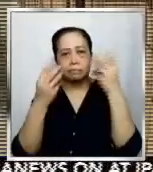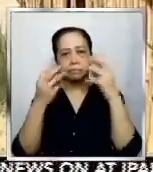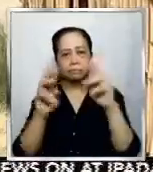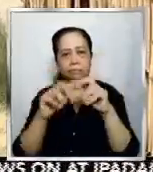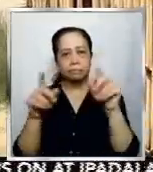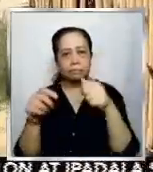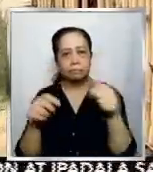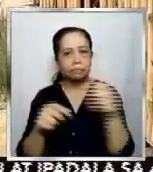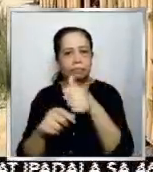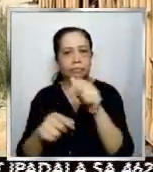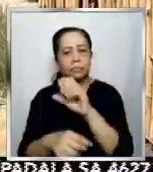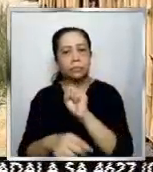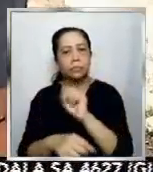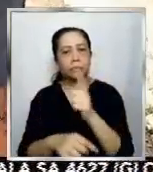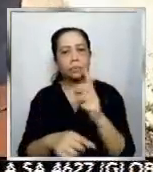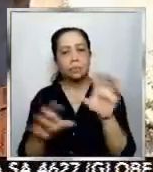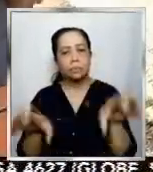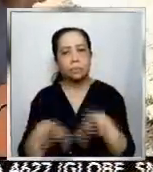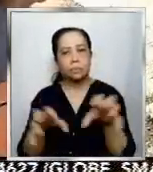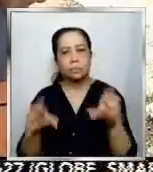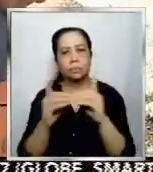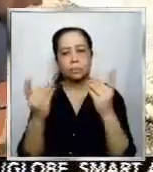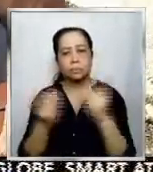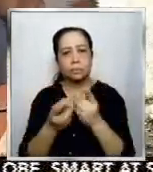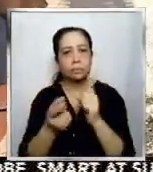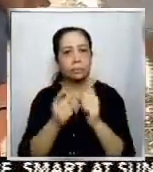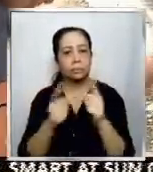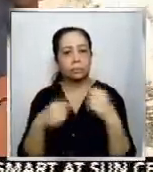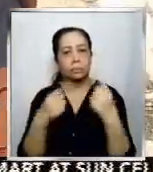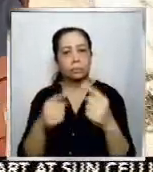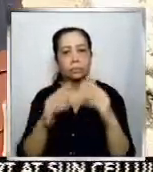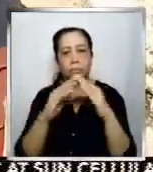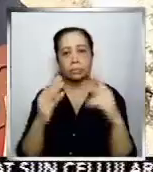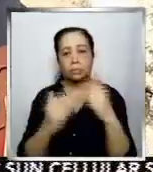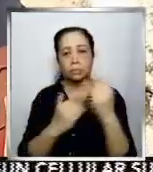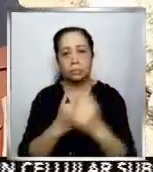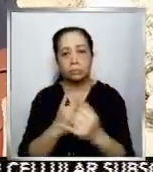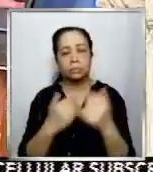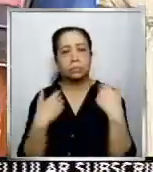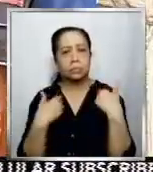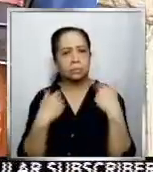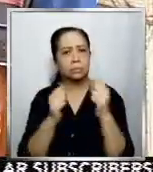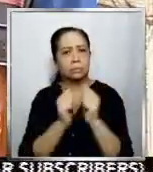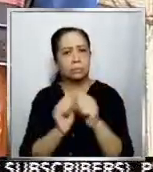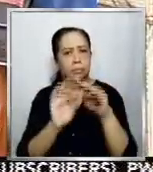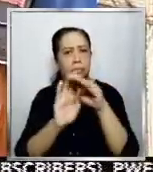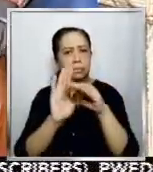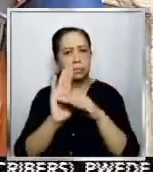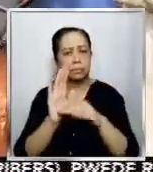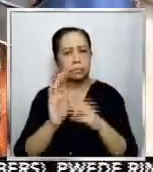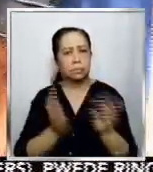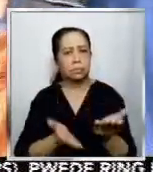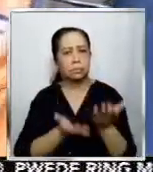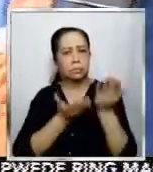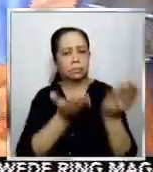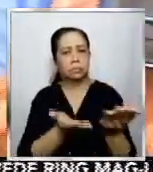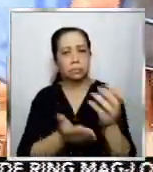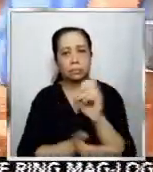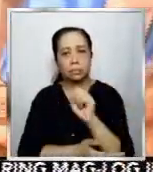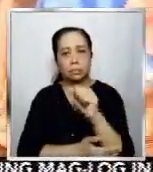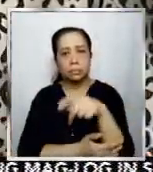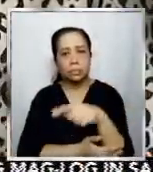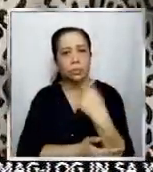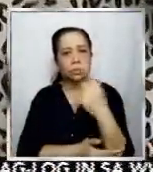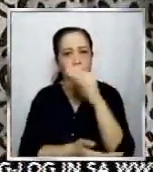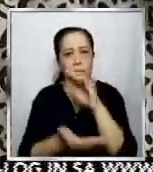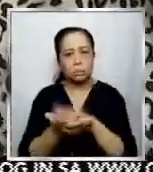Department. Pero sa mga nakausap namin habang kami nasa housing project, ang kasama lang sa ipinasumiting listahan ng SAP ay ang mag-asawang